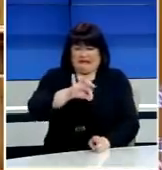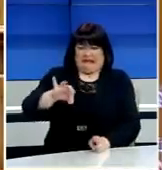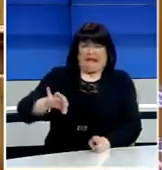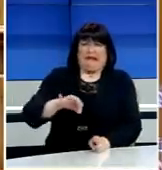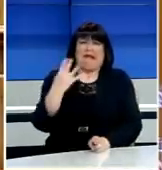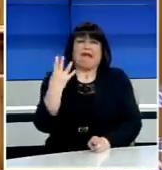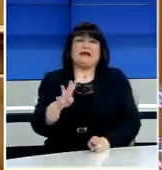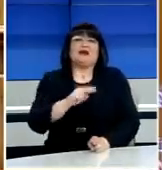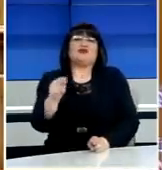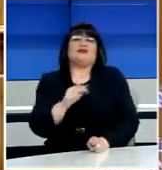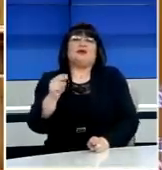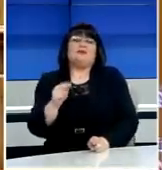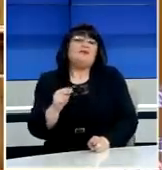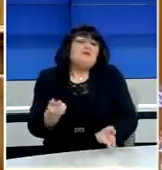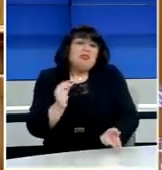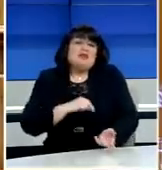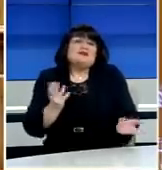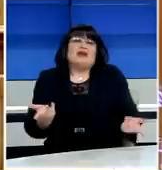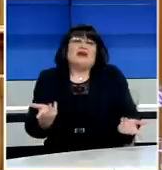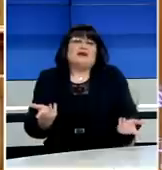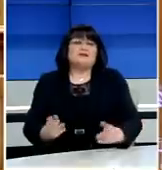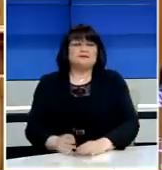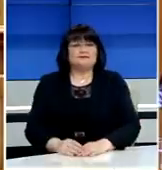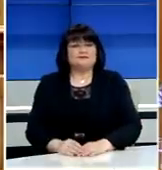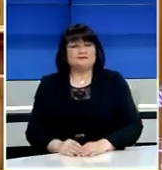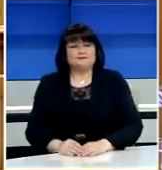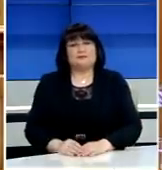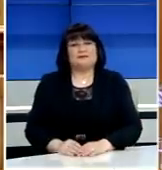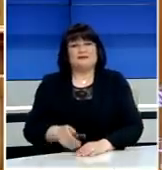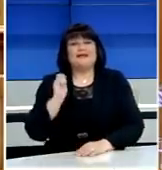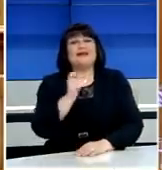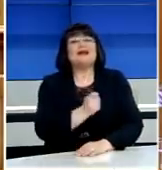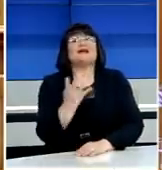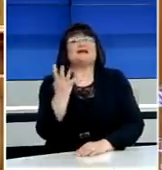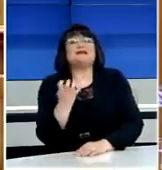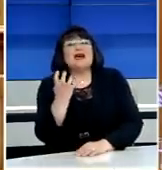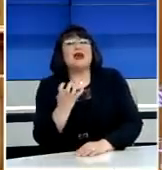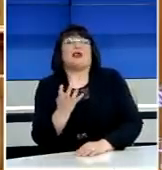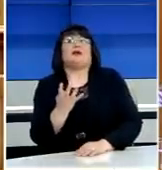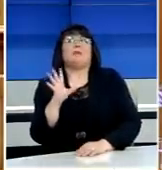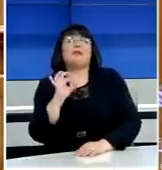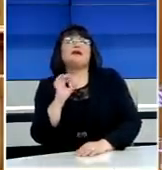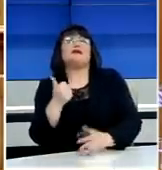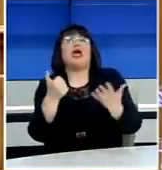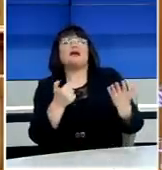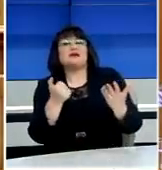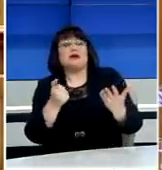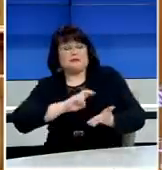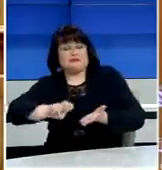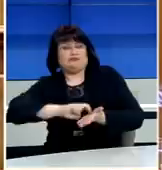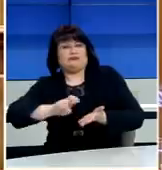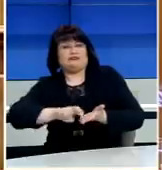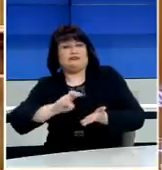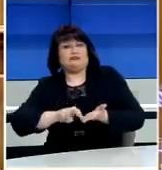400 ευρώ, ήταν δωροάδωρο. Και αυτοί που πήραν τα 40 και τα 50 και τα 60 από τη μείωση του φόρου,